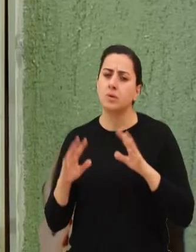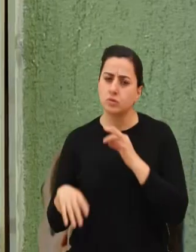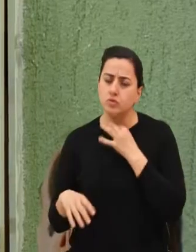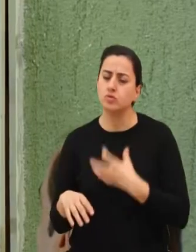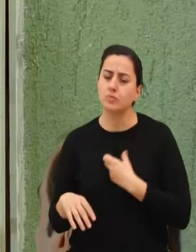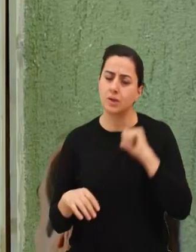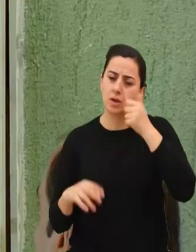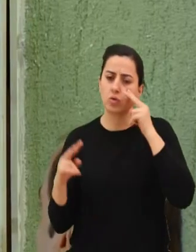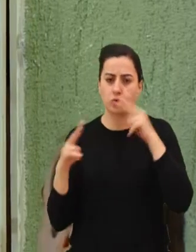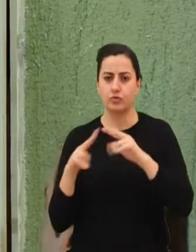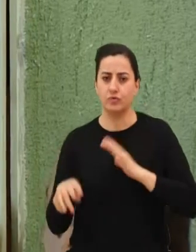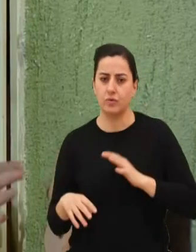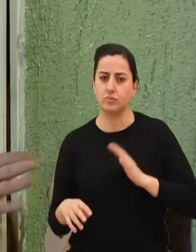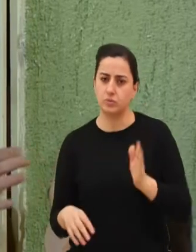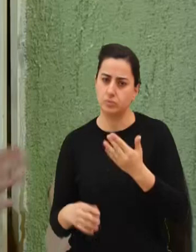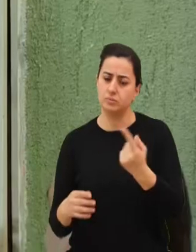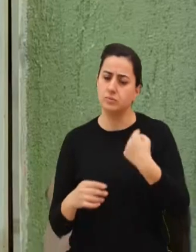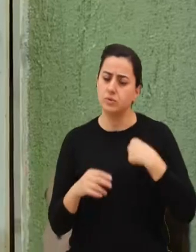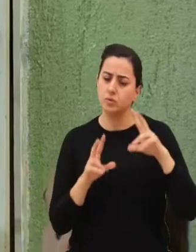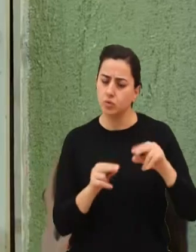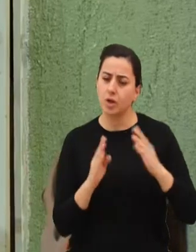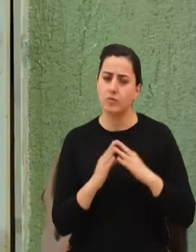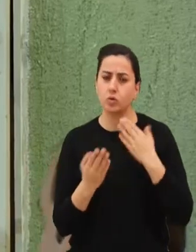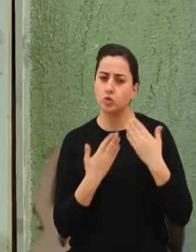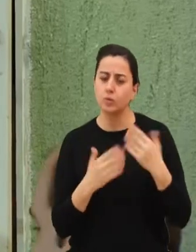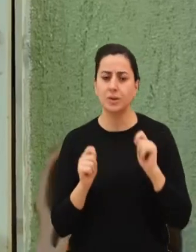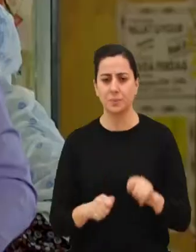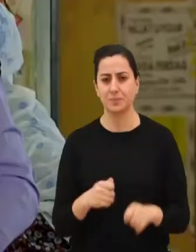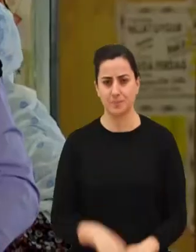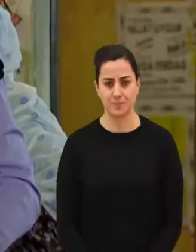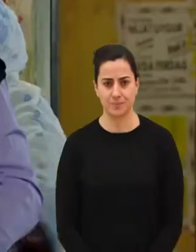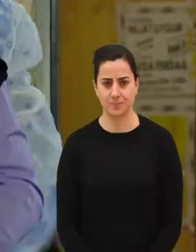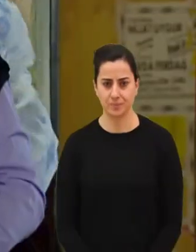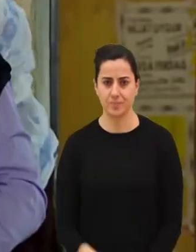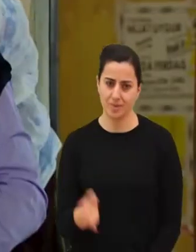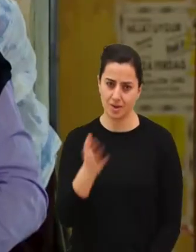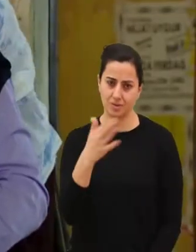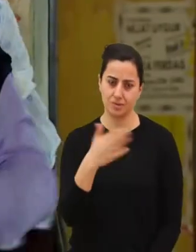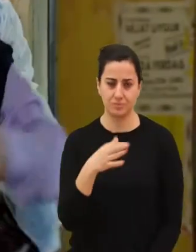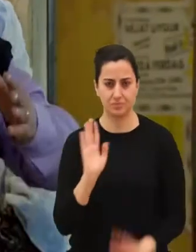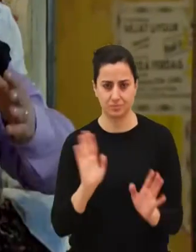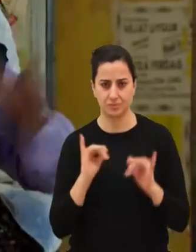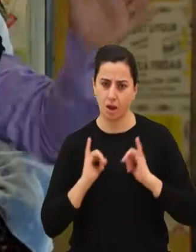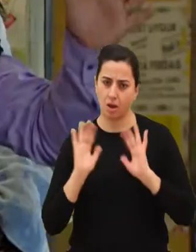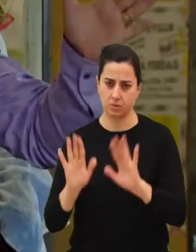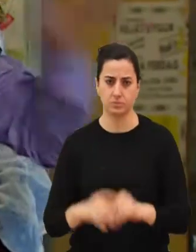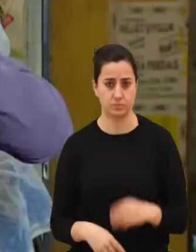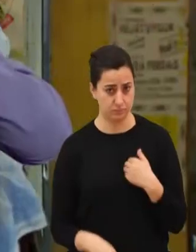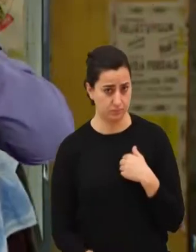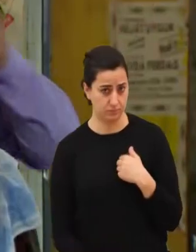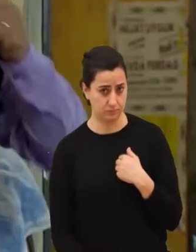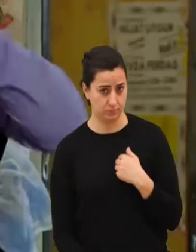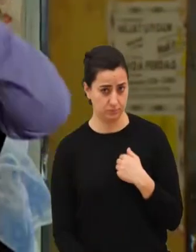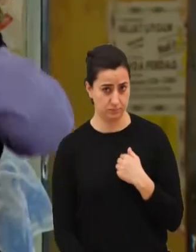olmaz. Yarın konuşuruz merak etme. Biz onunla da şimdi evde de konuşuyoruz. Hadi. Tamam. Hadi bak onu. İçin rahat olsun. Hadi hadi bak. Gel. Ta gidip